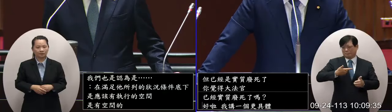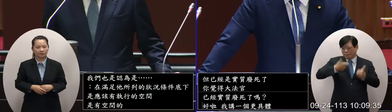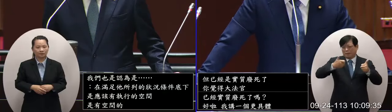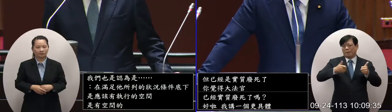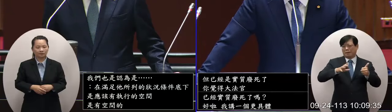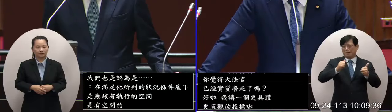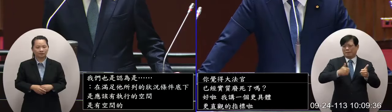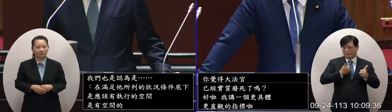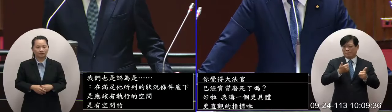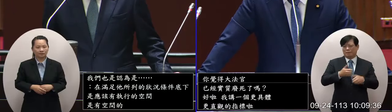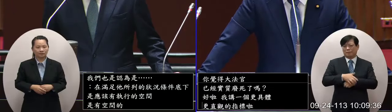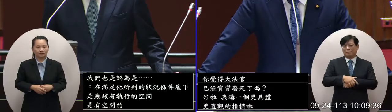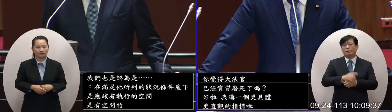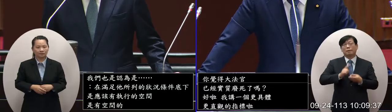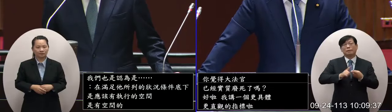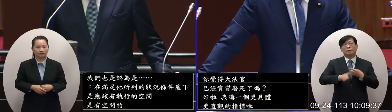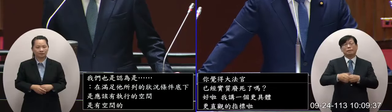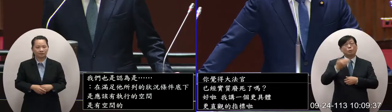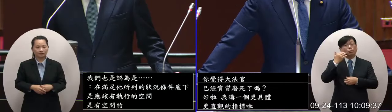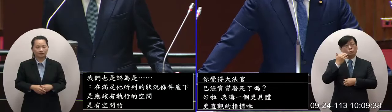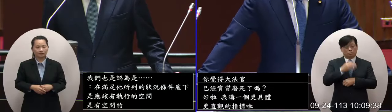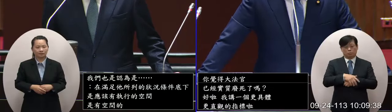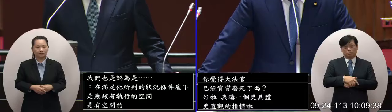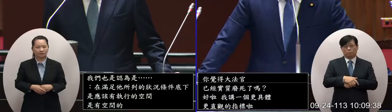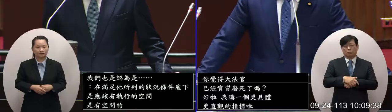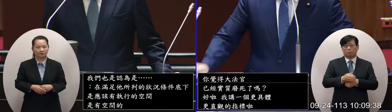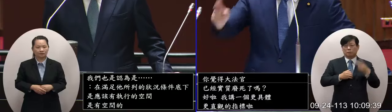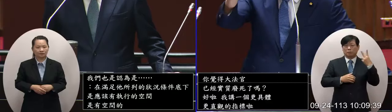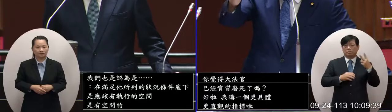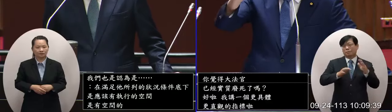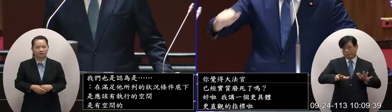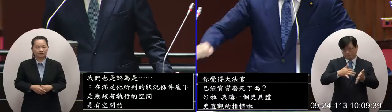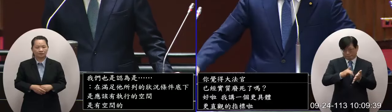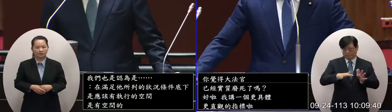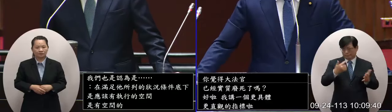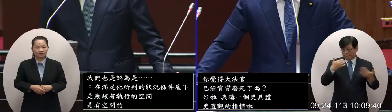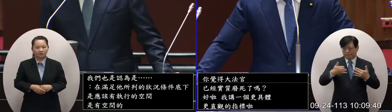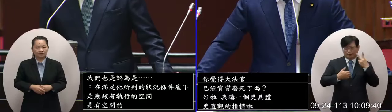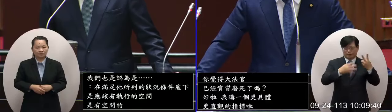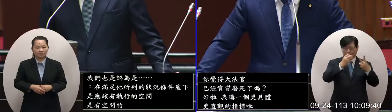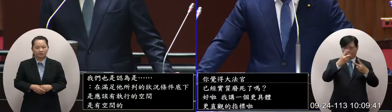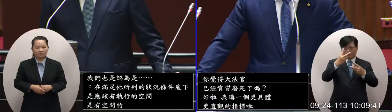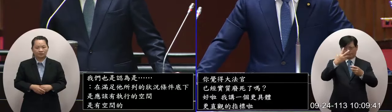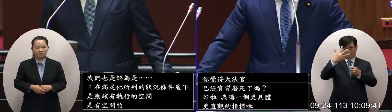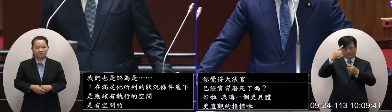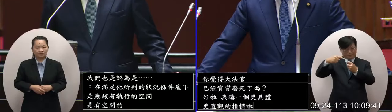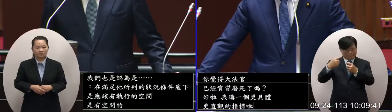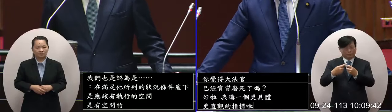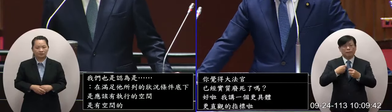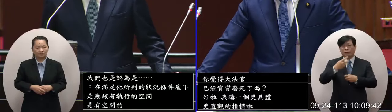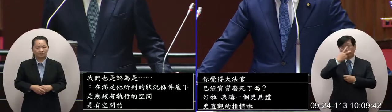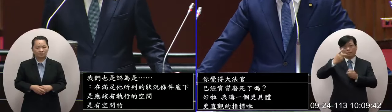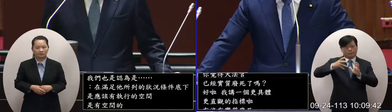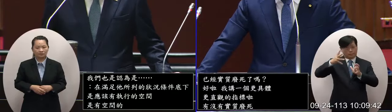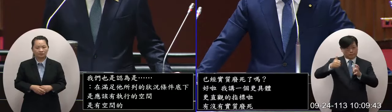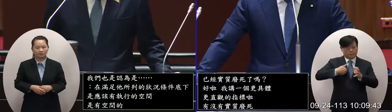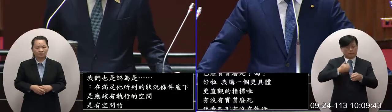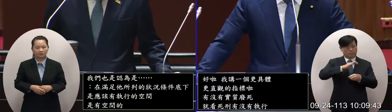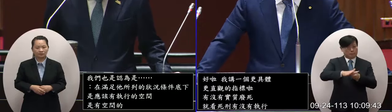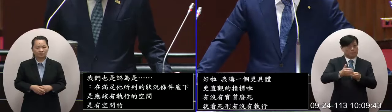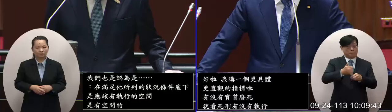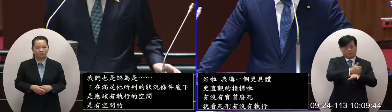嘛，对不对？如果到2020，这样好，更具体一点，2028年我们赖清德总统任